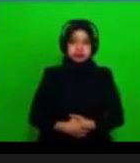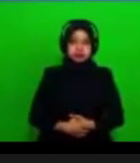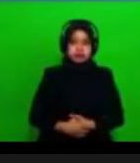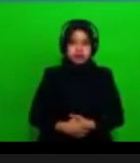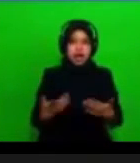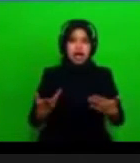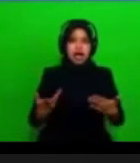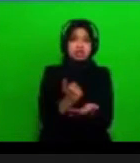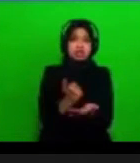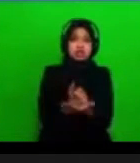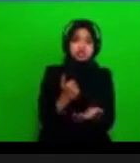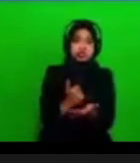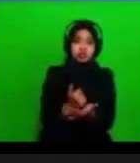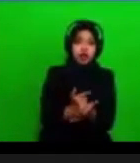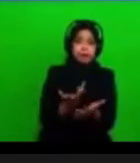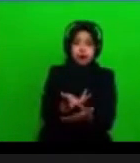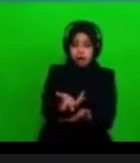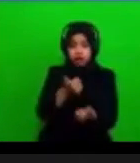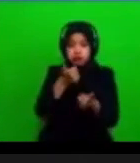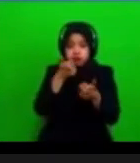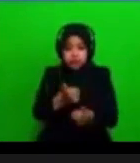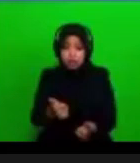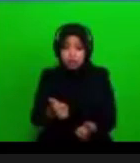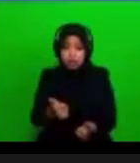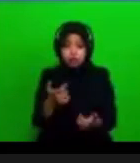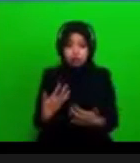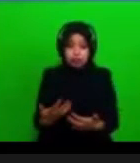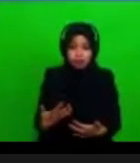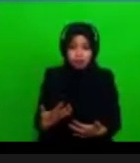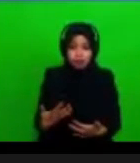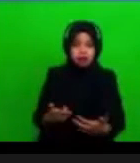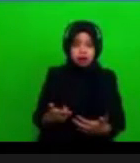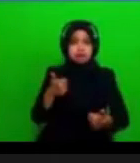Jadi manifestasinya itu adalah dia mampu untuk